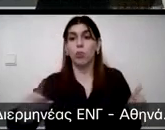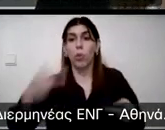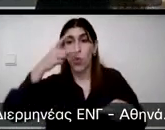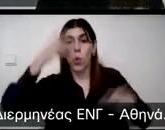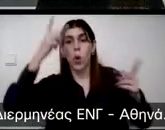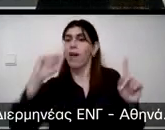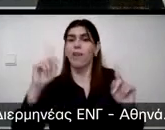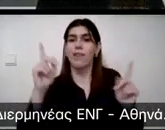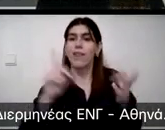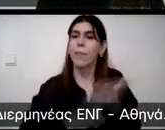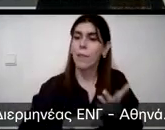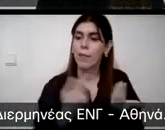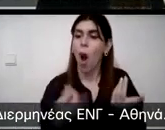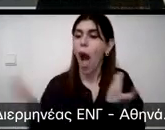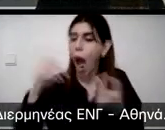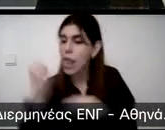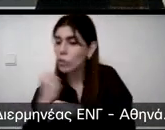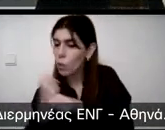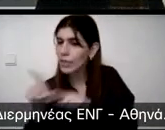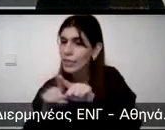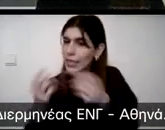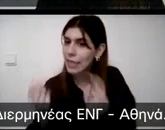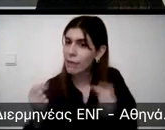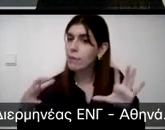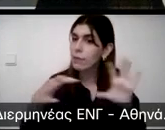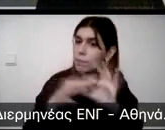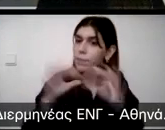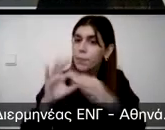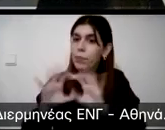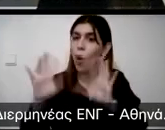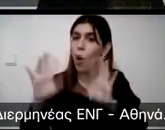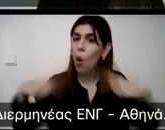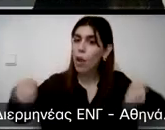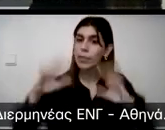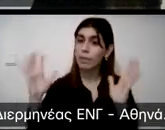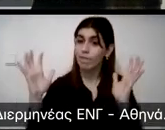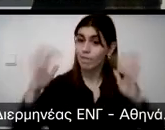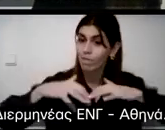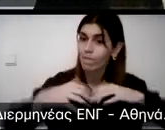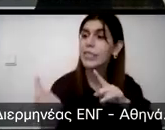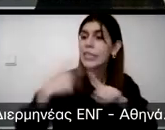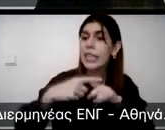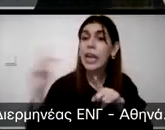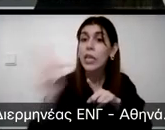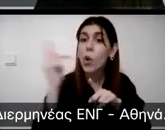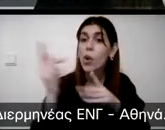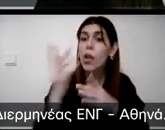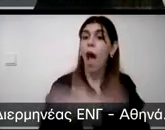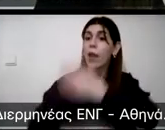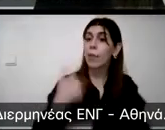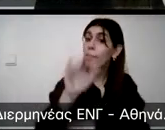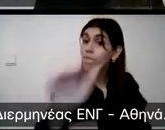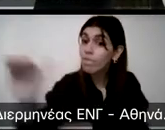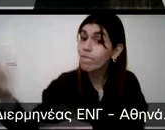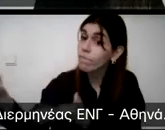επαφή με υποκλάδους και οπωσδήποτε με την κοινωνία, με τους ανθρώπους που αφορά και χαρακτηρίζει αυτή η ορολογία.